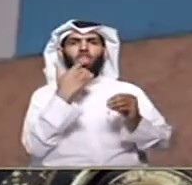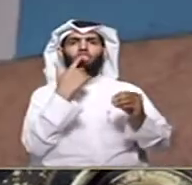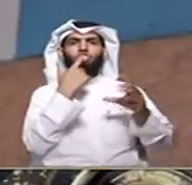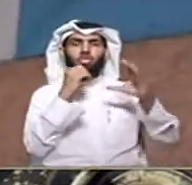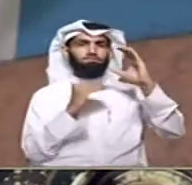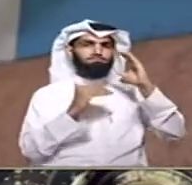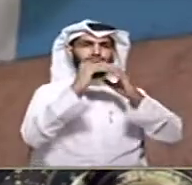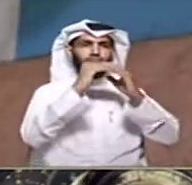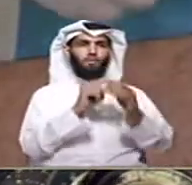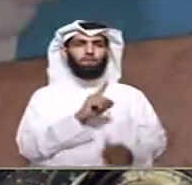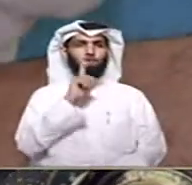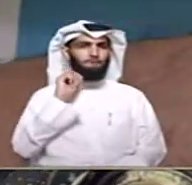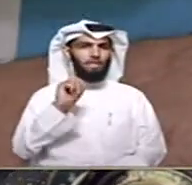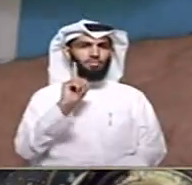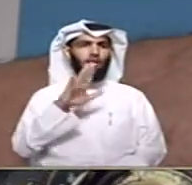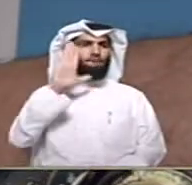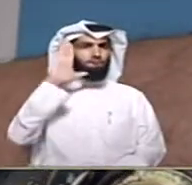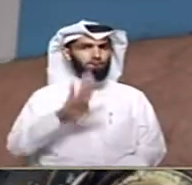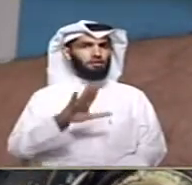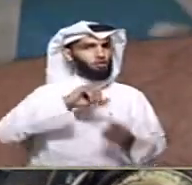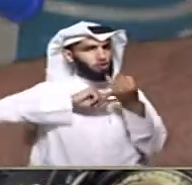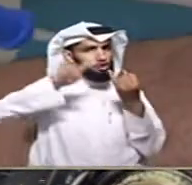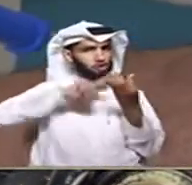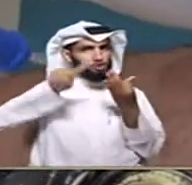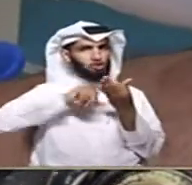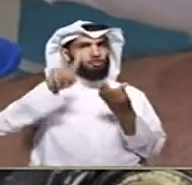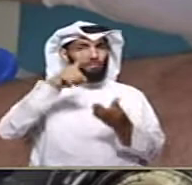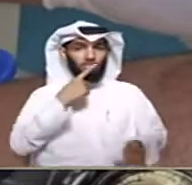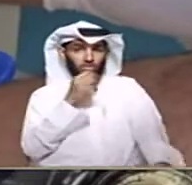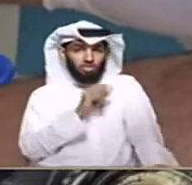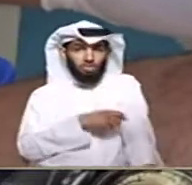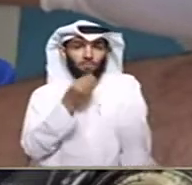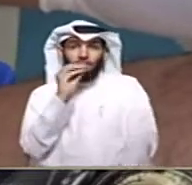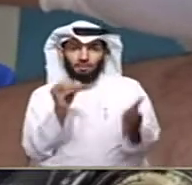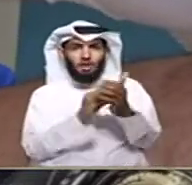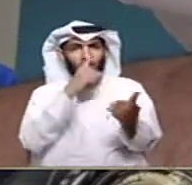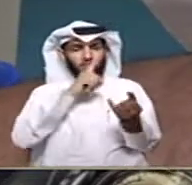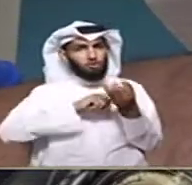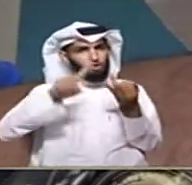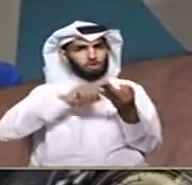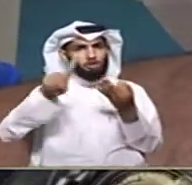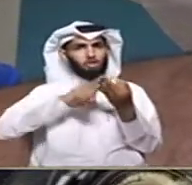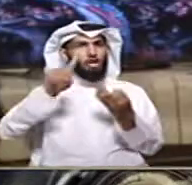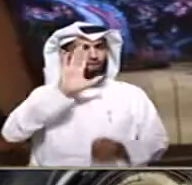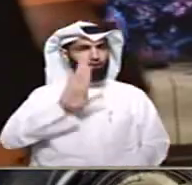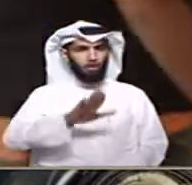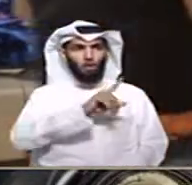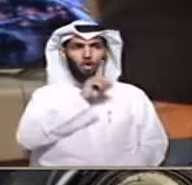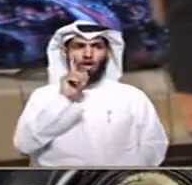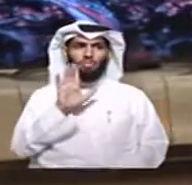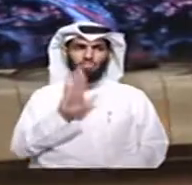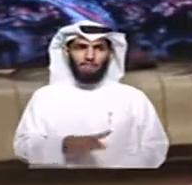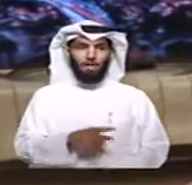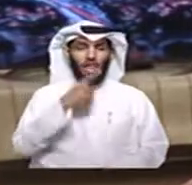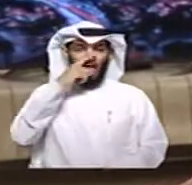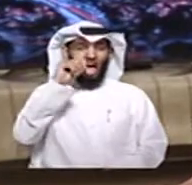المركزي، ولكن يوجد معايير وشروط معينة للتبرع بالدم. عن هناك شروط للتبرع بالدم، يجب